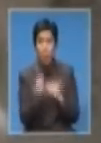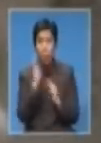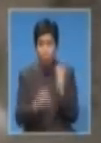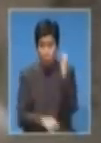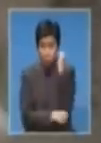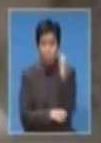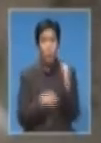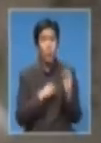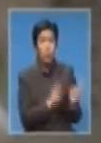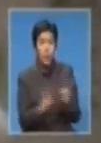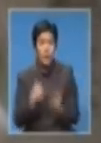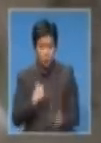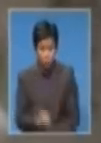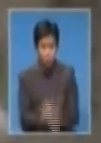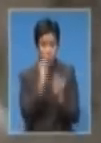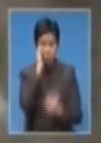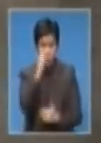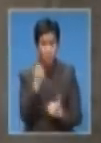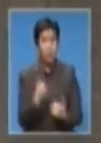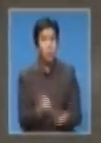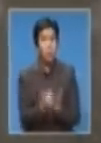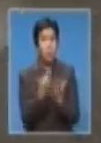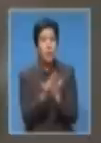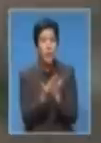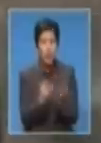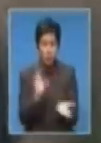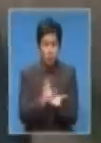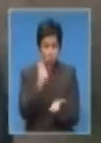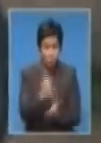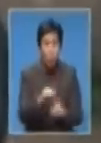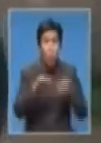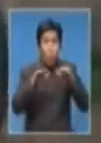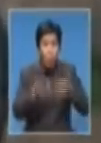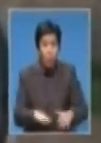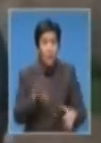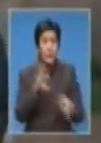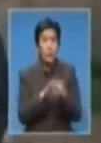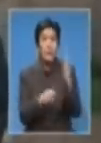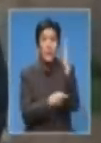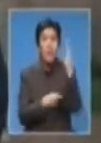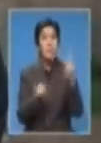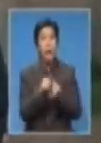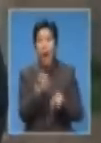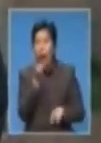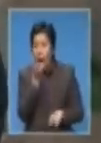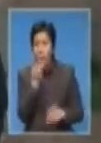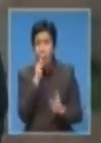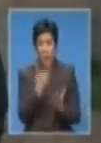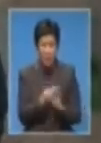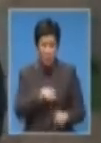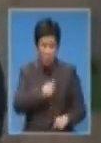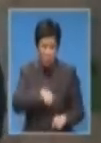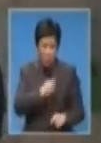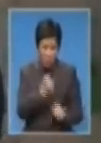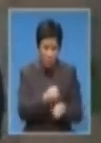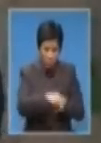การก่อนนะครับว่าจะทำยังไงนะครับเราก็ต้องช่วยลดต้นทุนเรื่องยางเนี่ยสำคัญเหมือนข้าวอ่ะเหมือนทุกอันอ่ะถ้าต้นทุนมันสูง